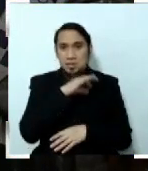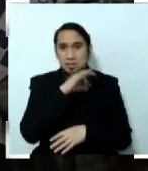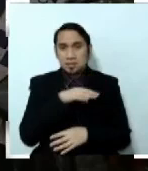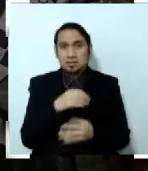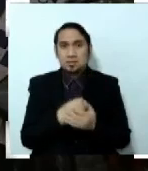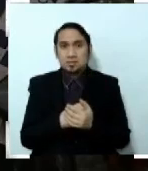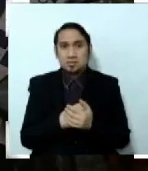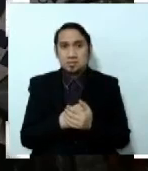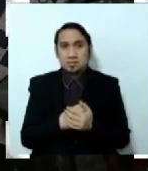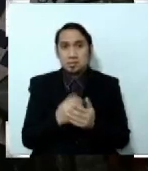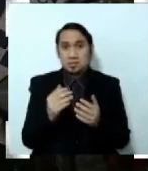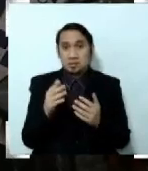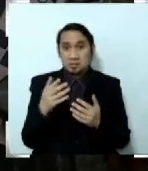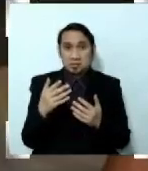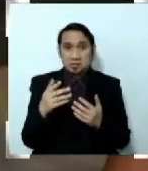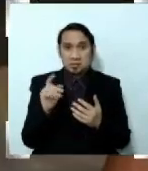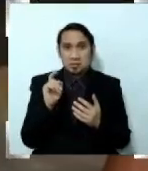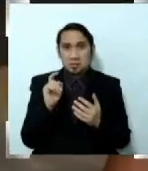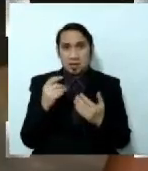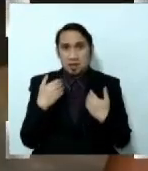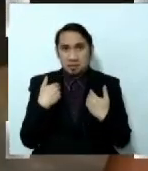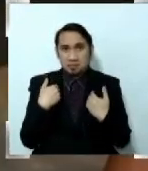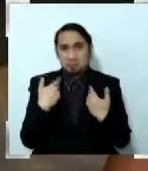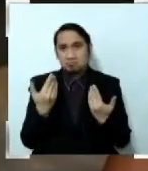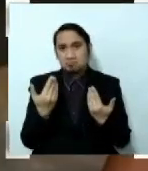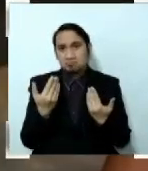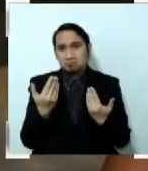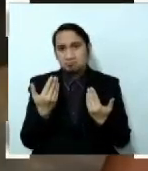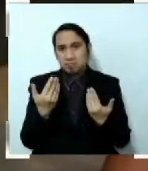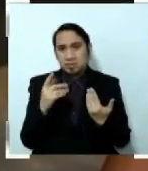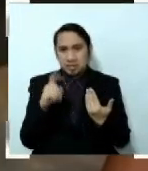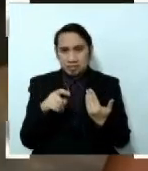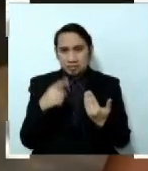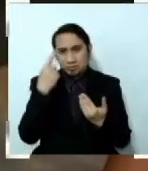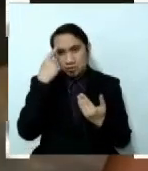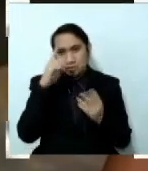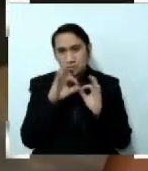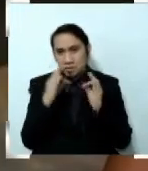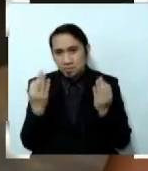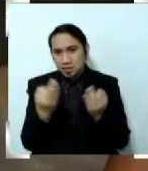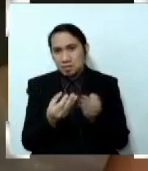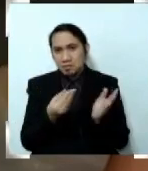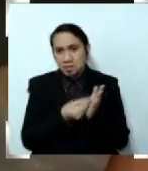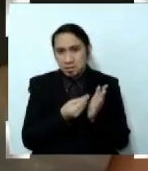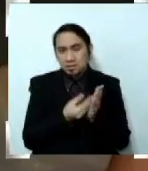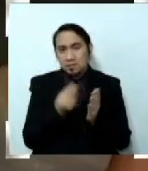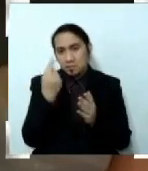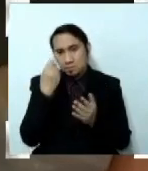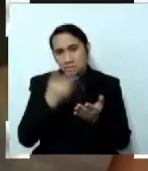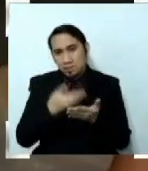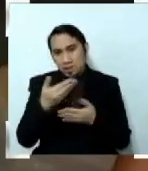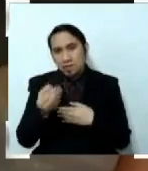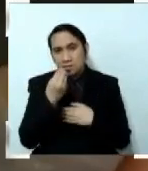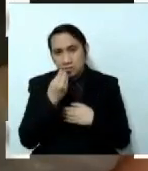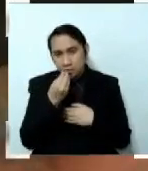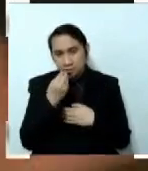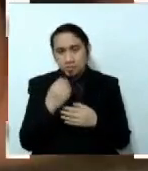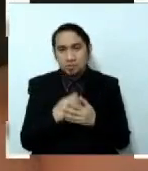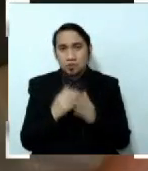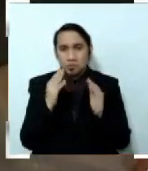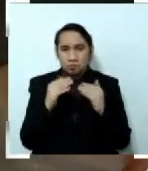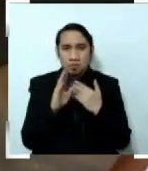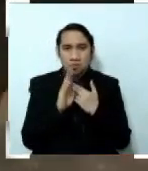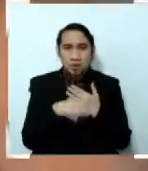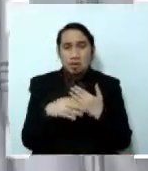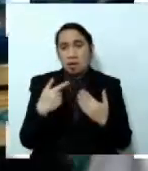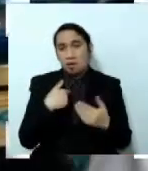din. Kailangan kumain. Sana yung maibalik na yung dati para mayroon. Kagaya dito, ako nag-uupa